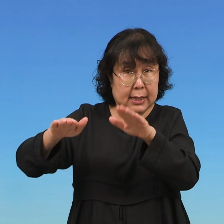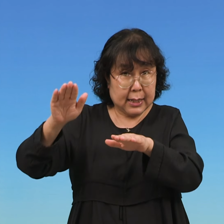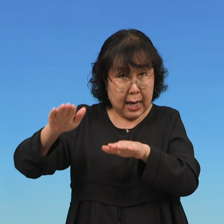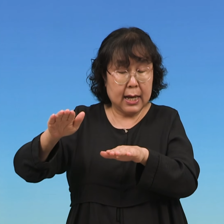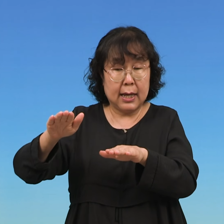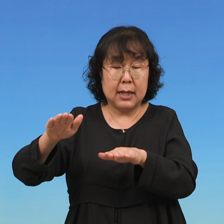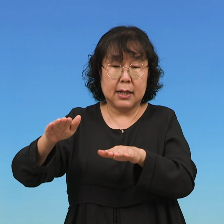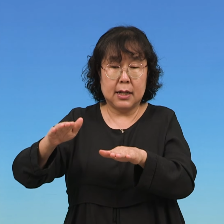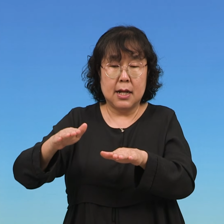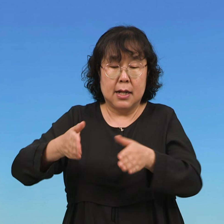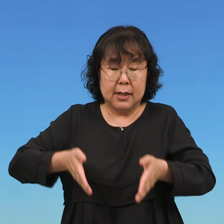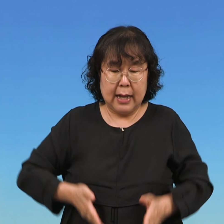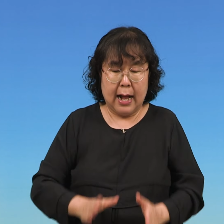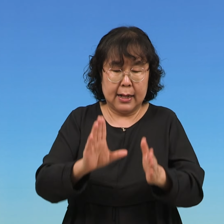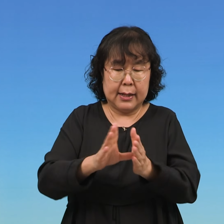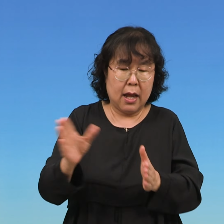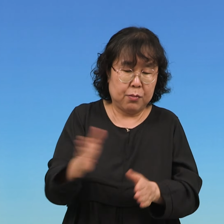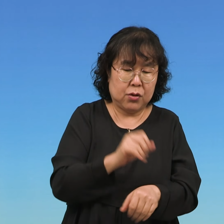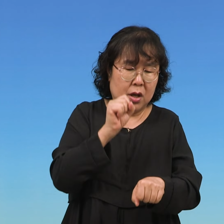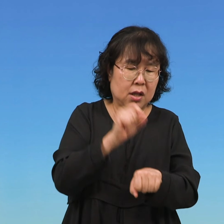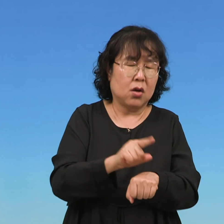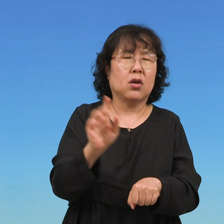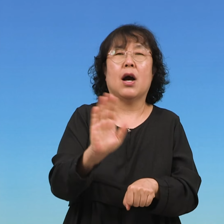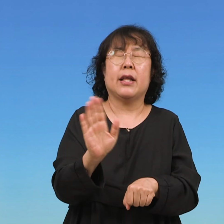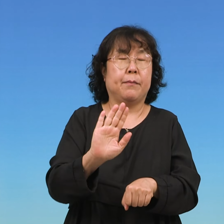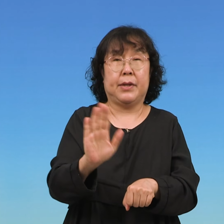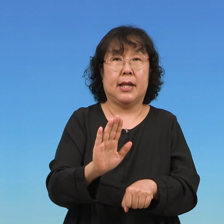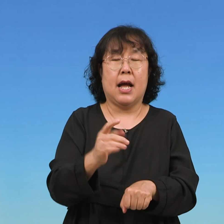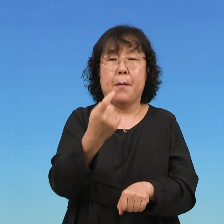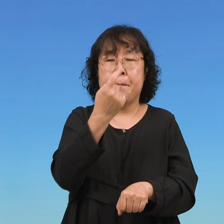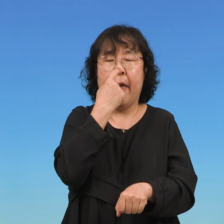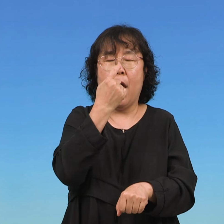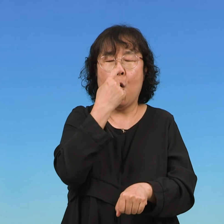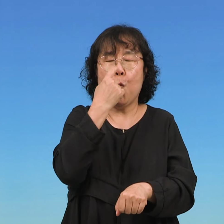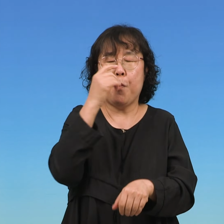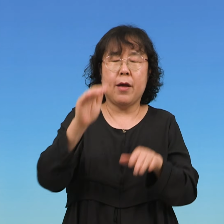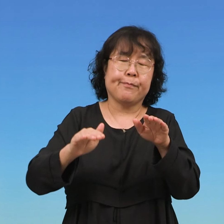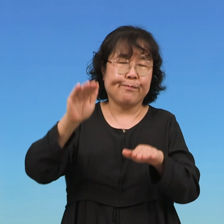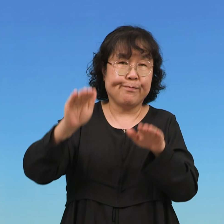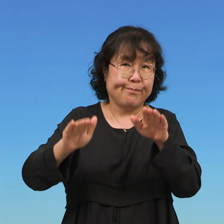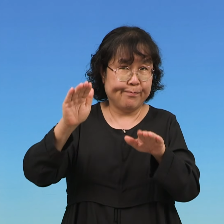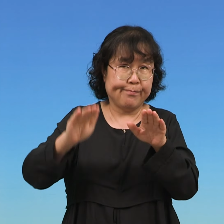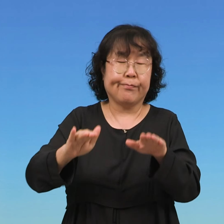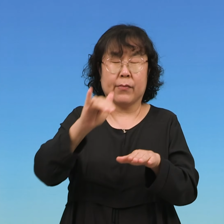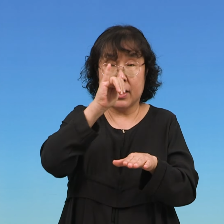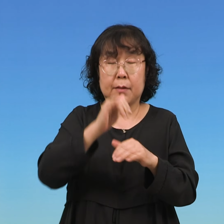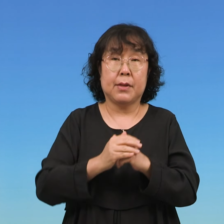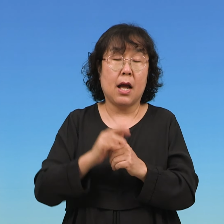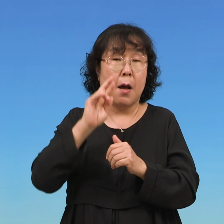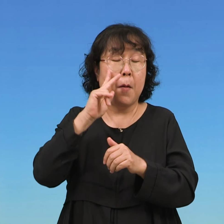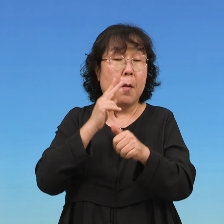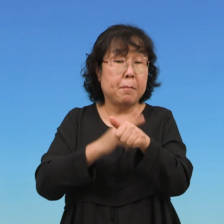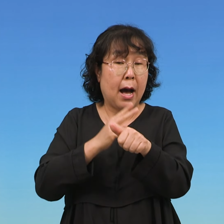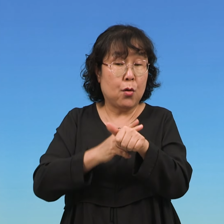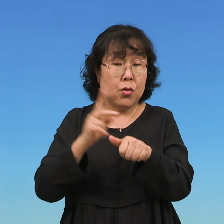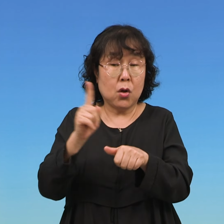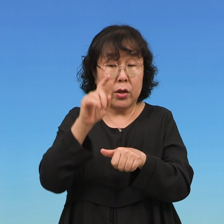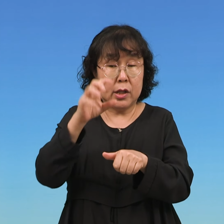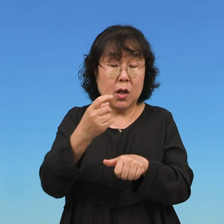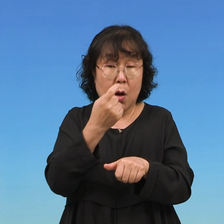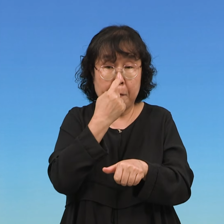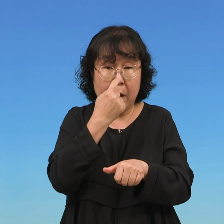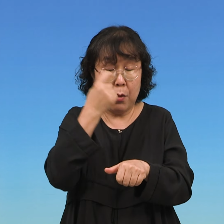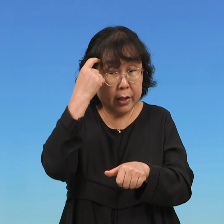개하시는 미숙하게 타고난게 아니라 배움의 차예요 배웠노라 그걸 사도 바울이 지금 어디서 배웠나